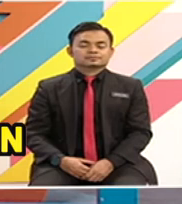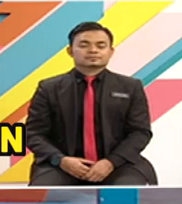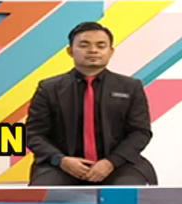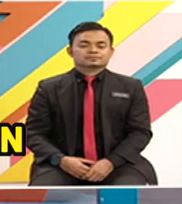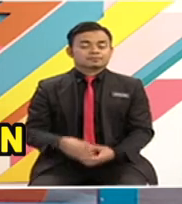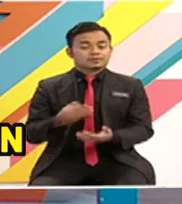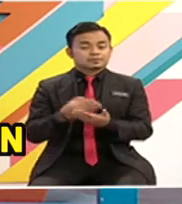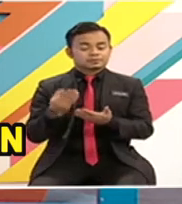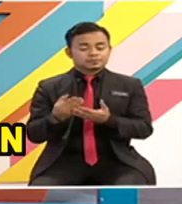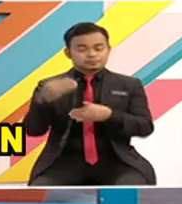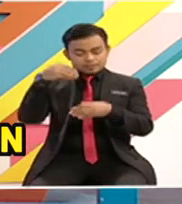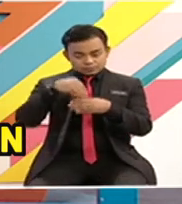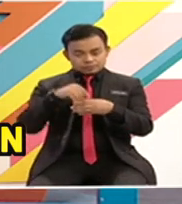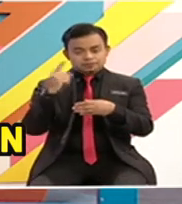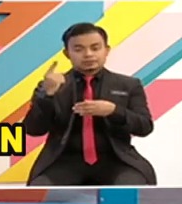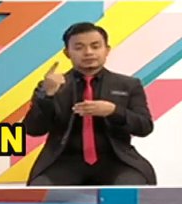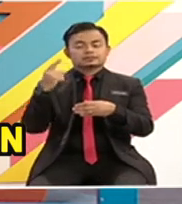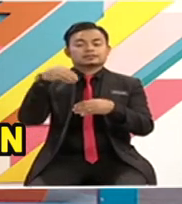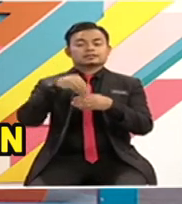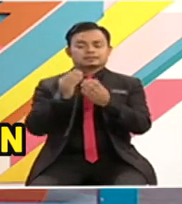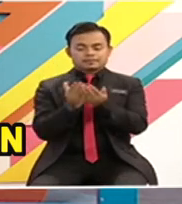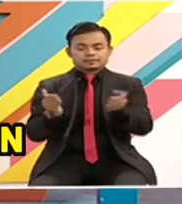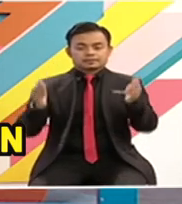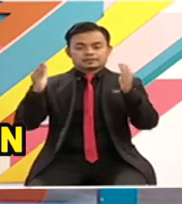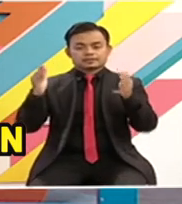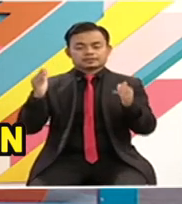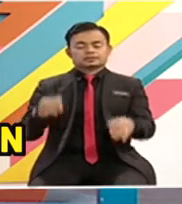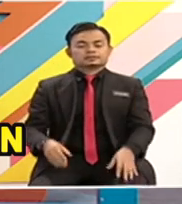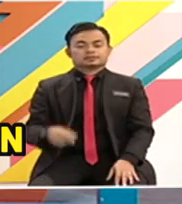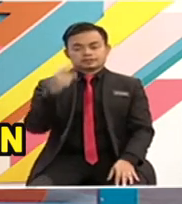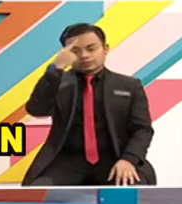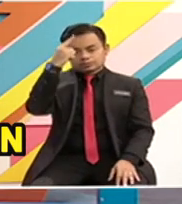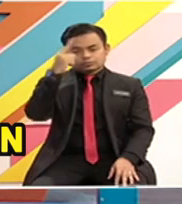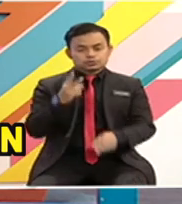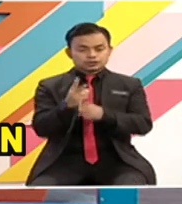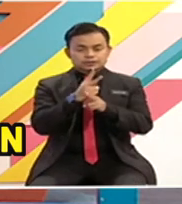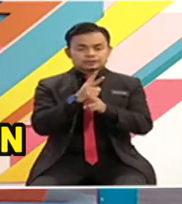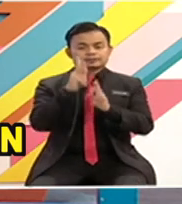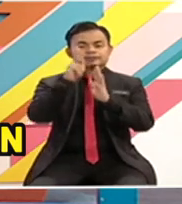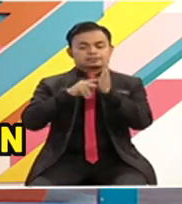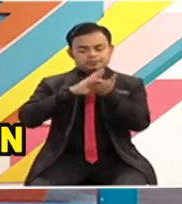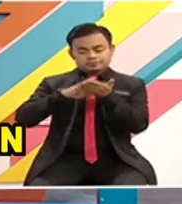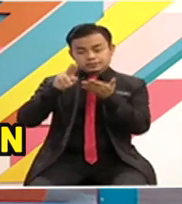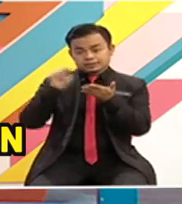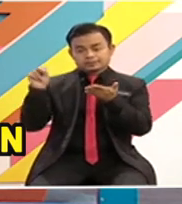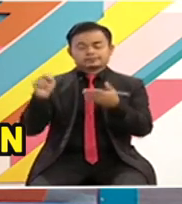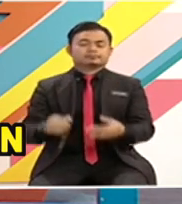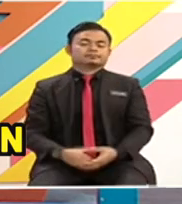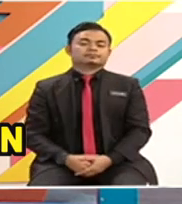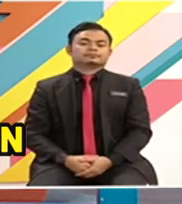bekasnya bekas kota supaya takoto Nawang bercerita atau meja kerja kita Oke